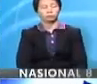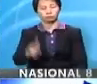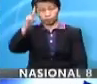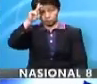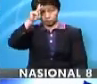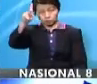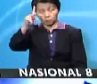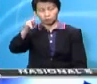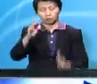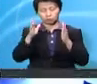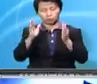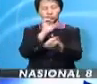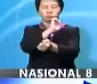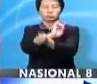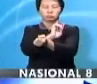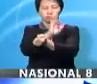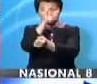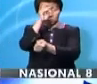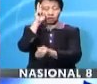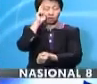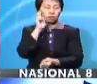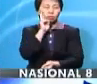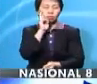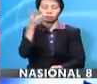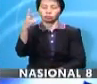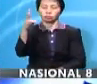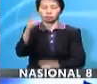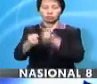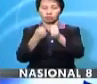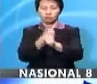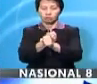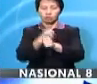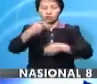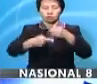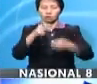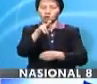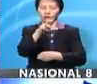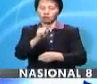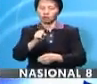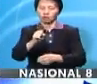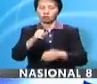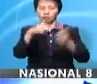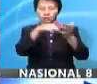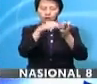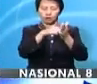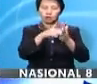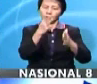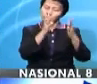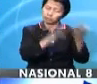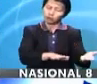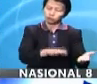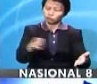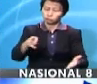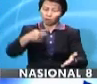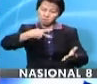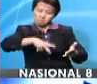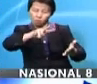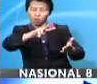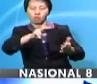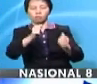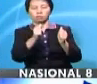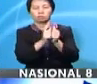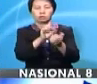Di Kelantan, tempoh reman remaja lelaki berusia 17 tahun berhubung kes pelajar mati ditendang senior di sebuah